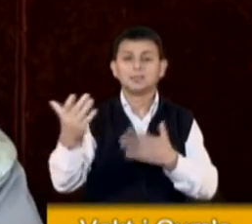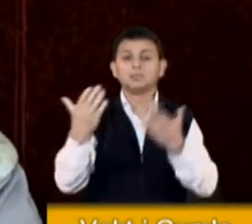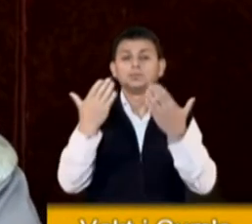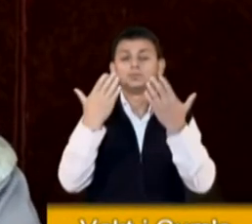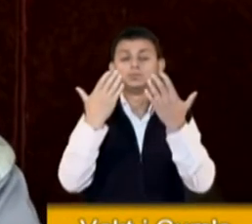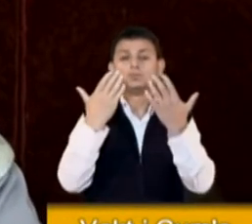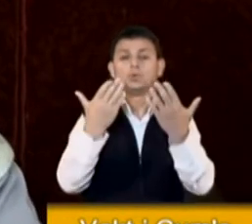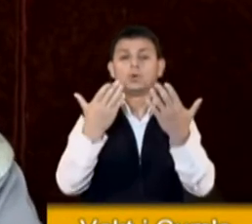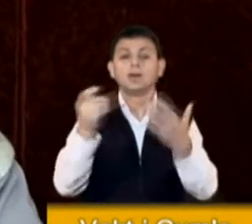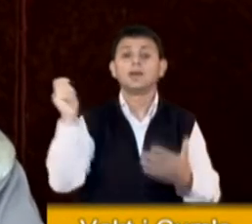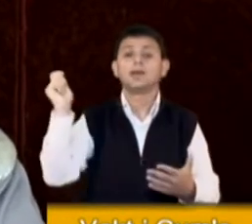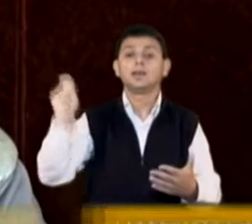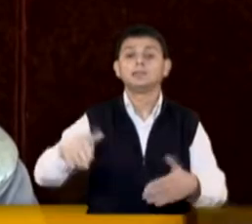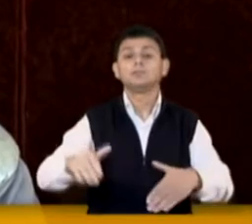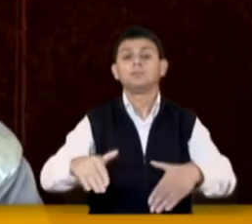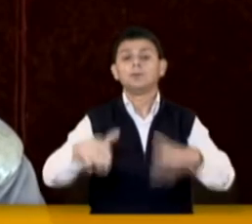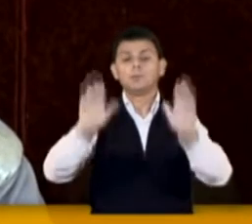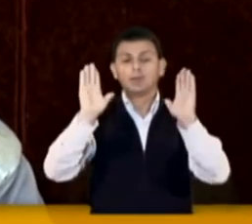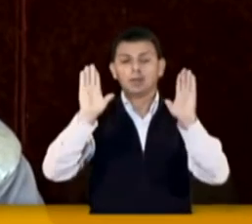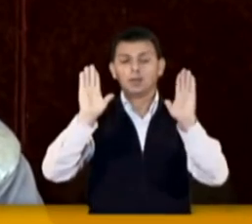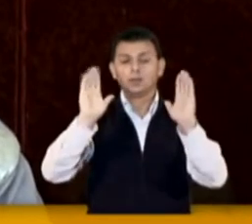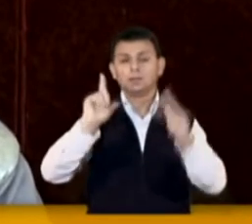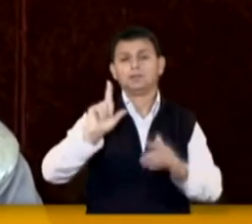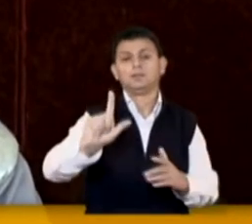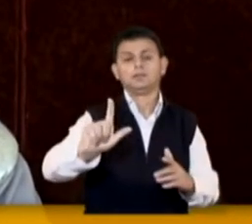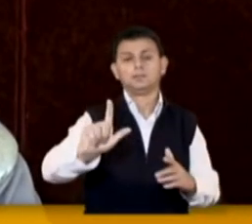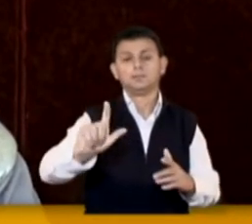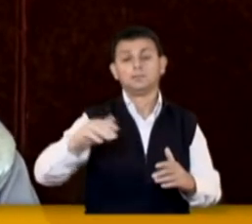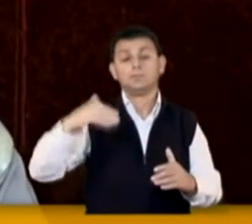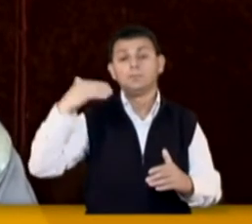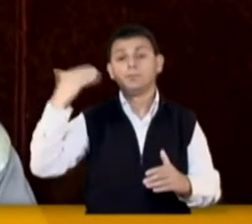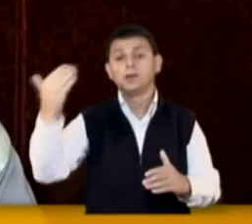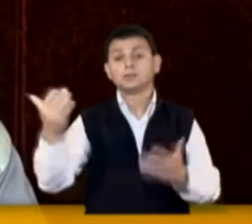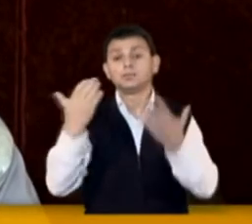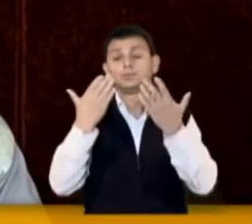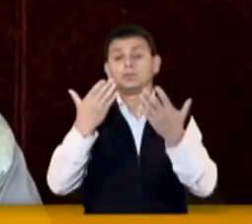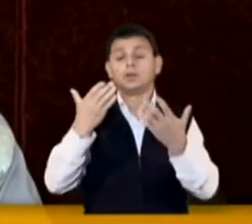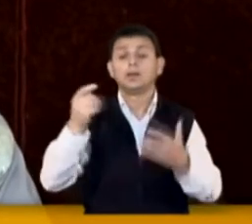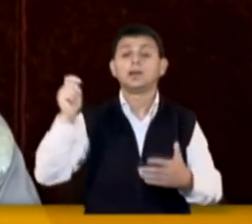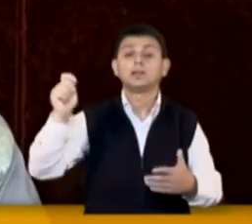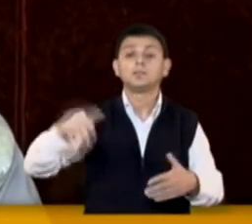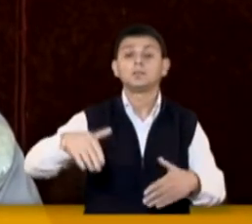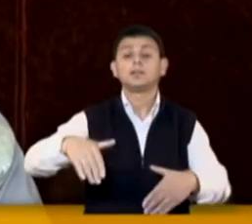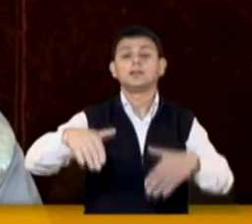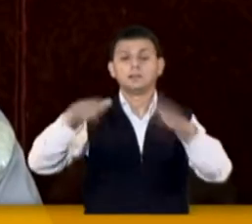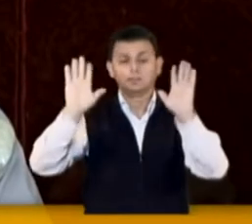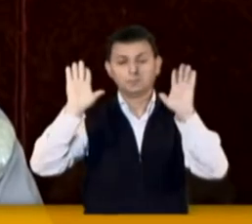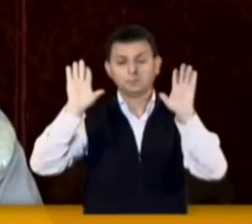kapısına muhtaç etsin Yüce Rabbim inşallah. Ve bizi Kur'an'ın gölgesinden Efendimiz Aleyhisselatü Vesselam'ın nurlu yolundan